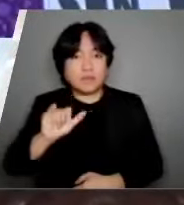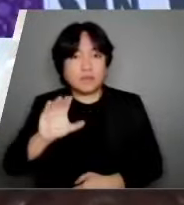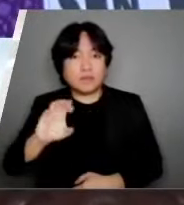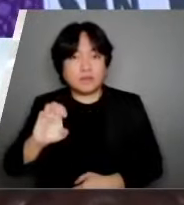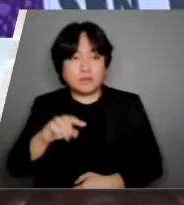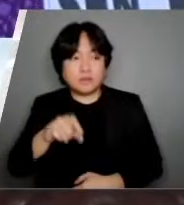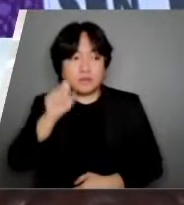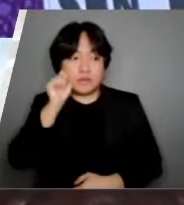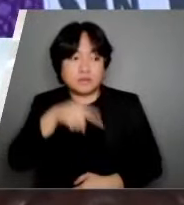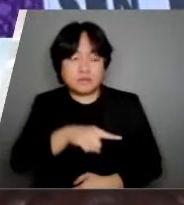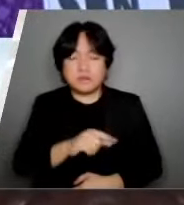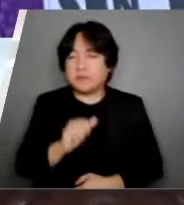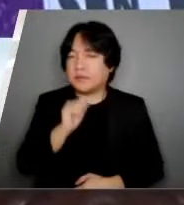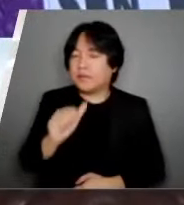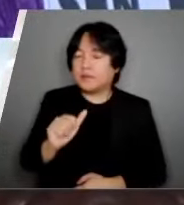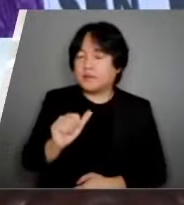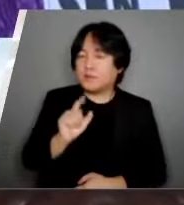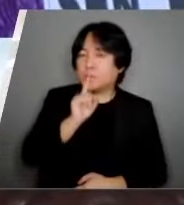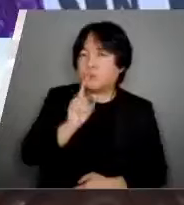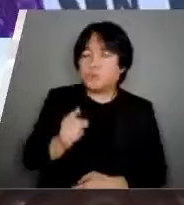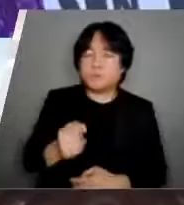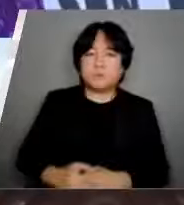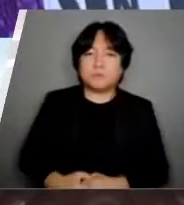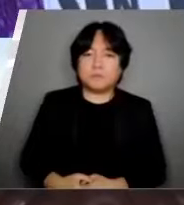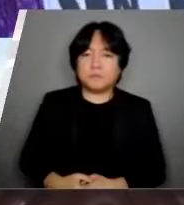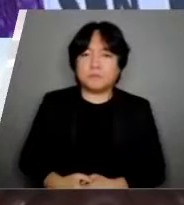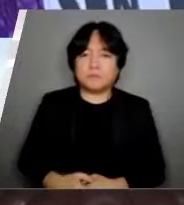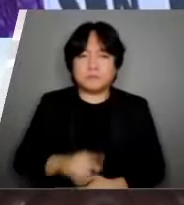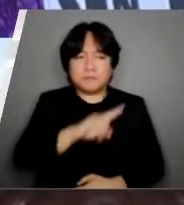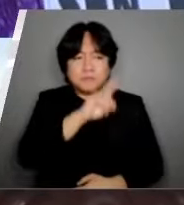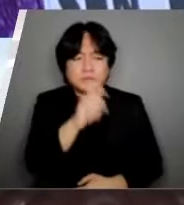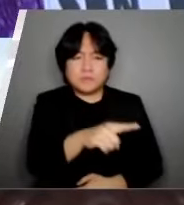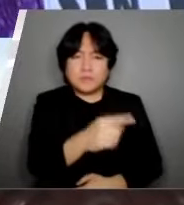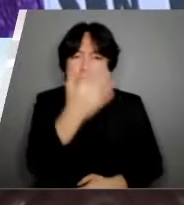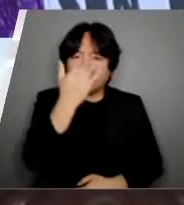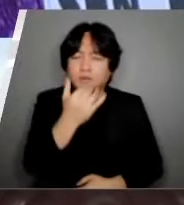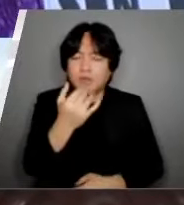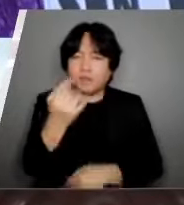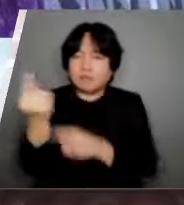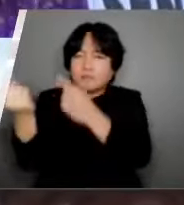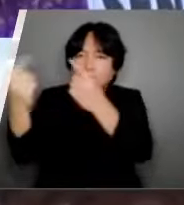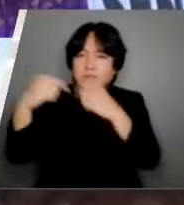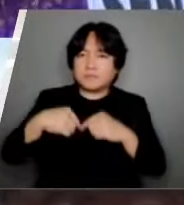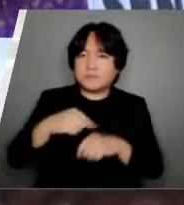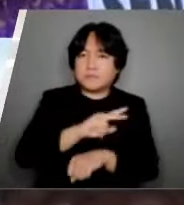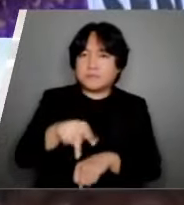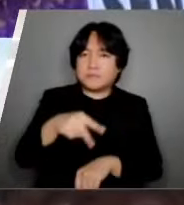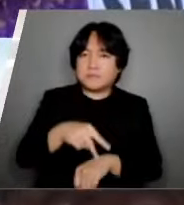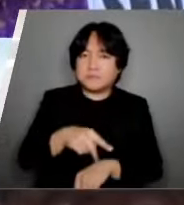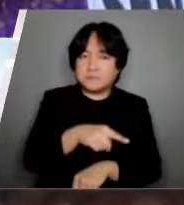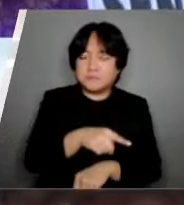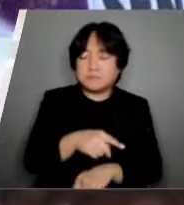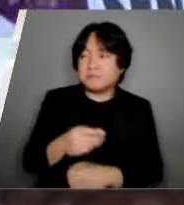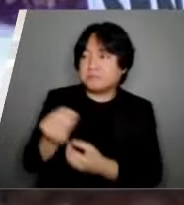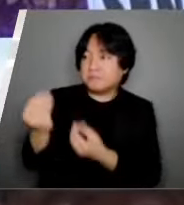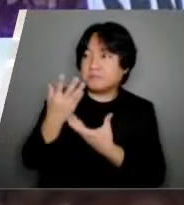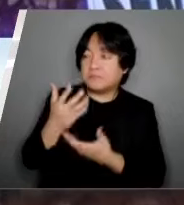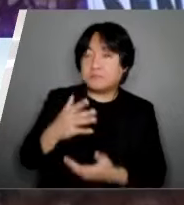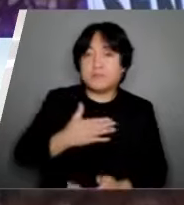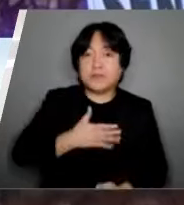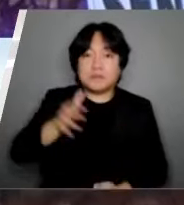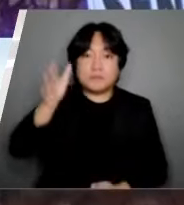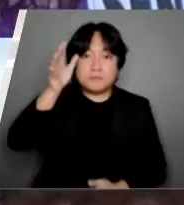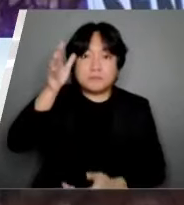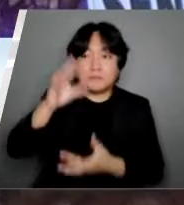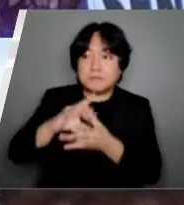Pilipinas? Sabi kasi ni Daddy, tulungan ko raw siya na business niya. So hindi totoo na dito kayo